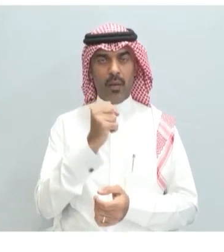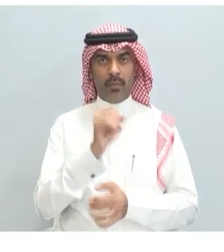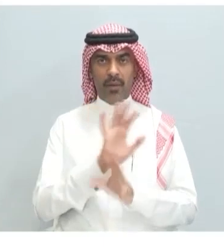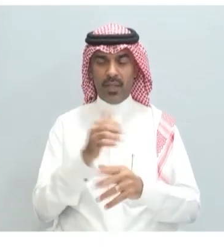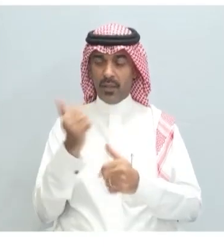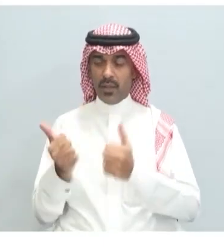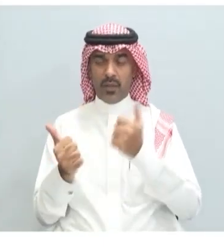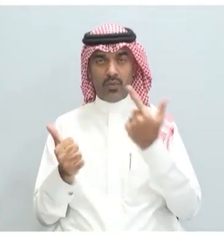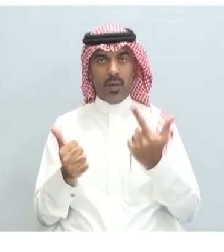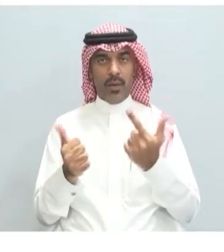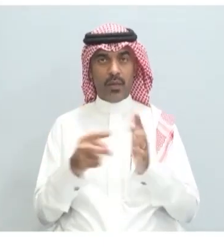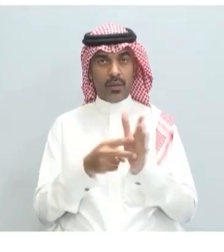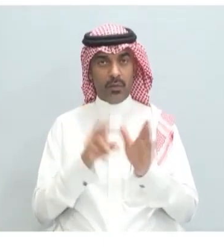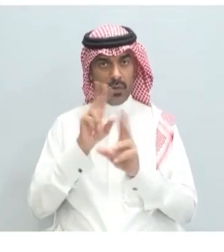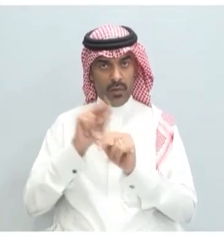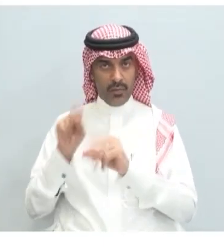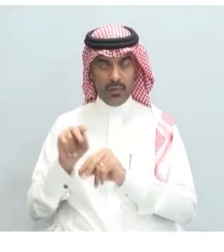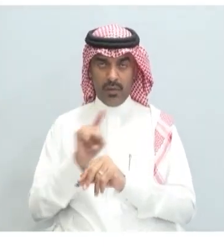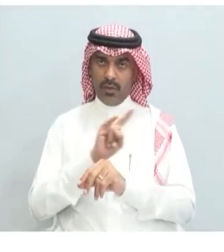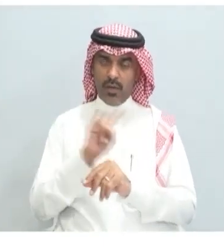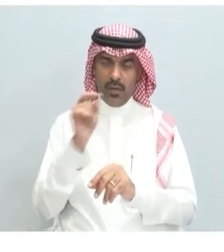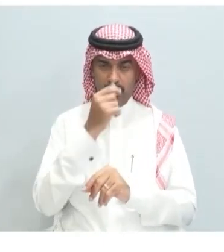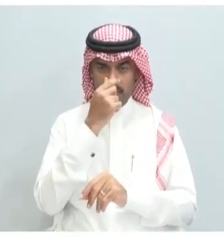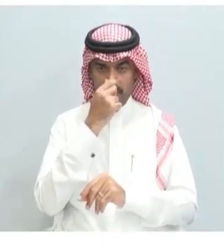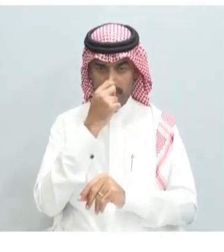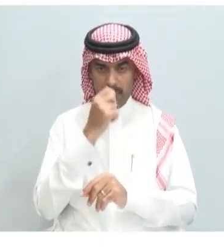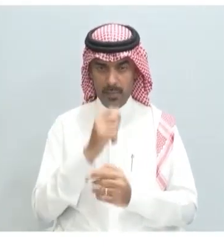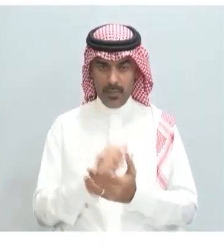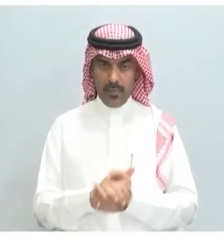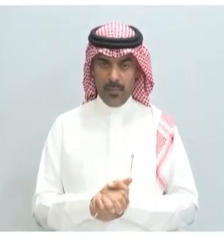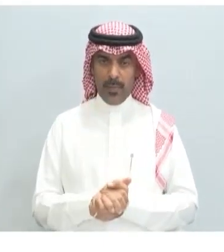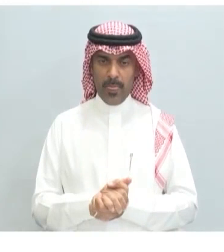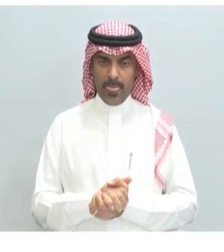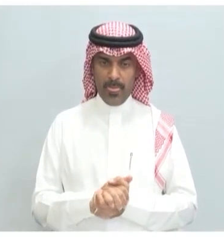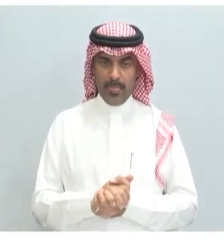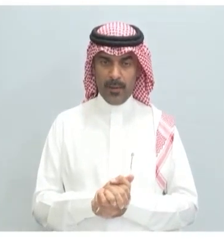لانه لا يمكن ان يكون